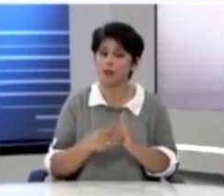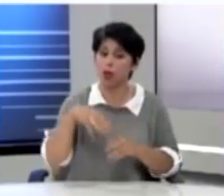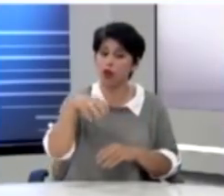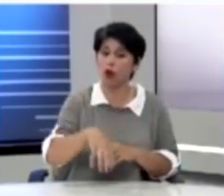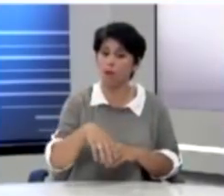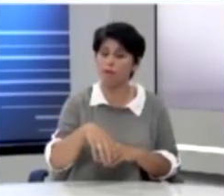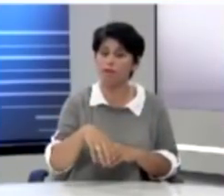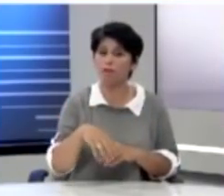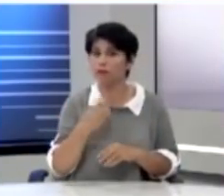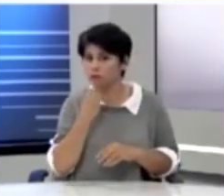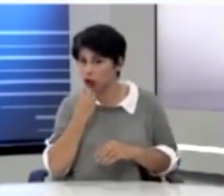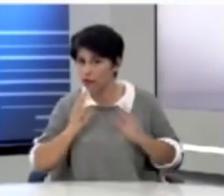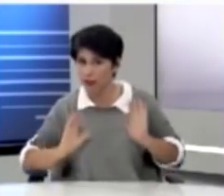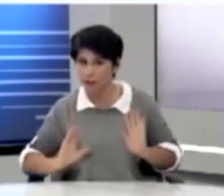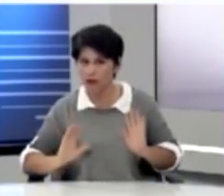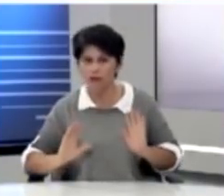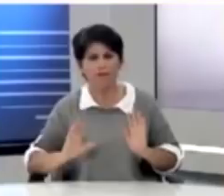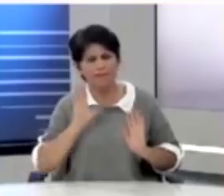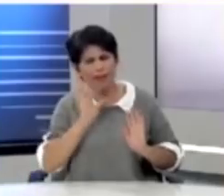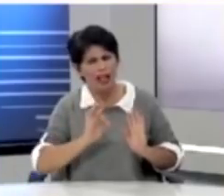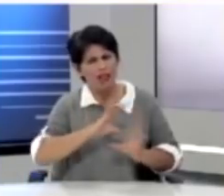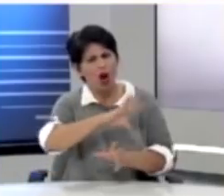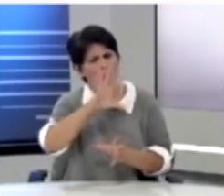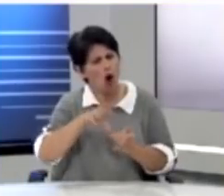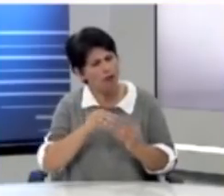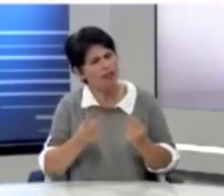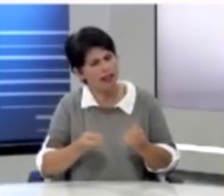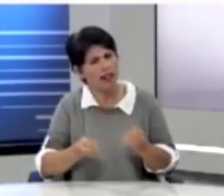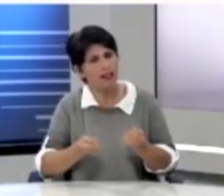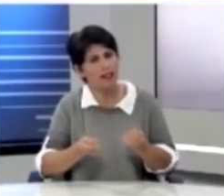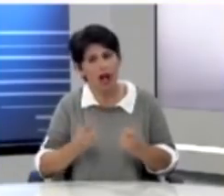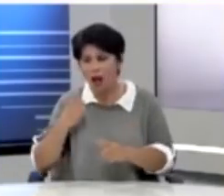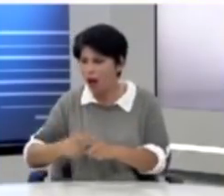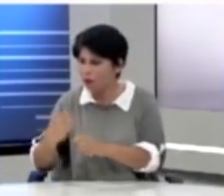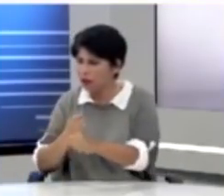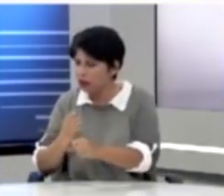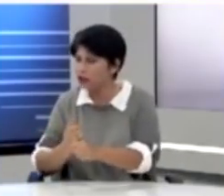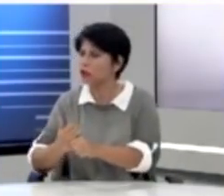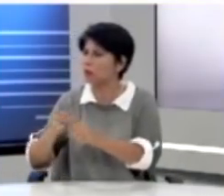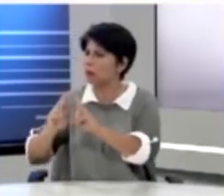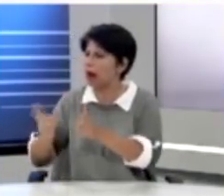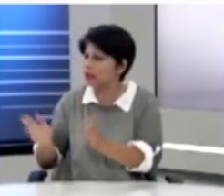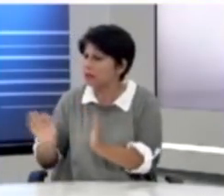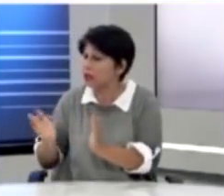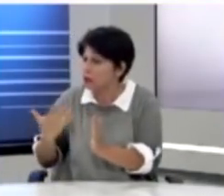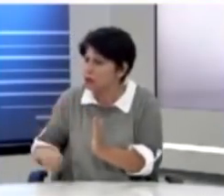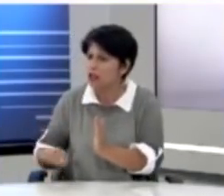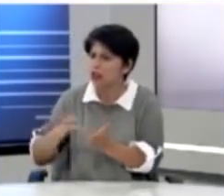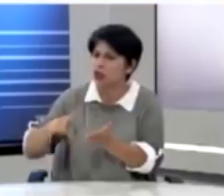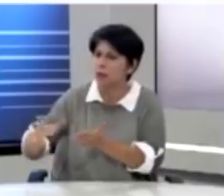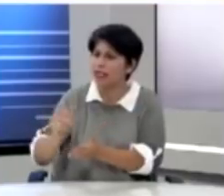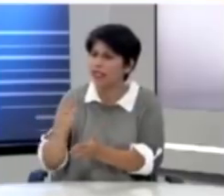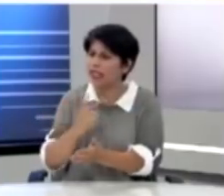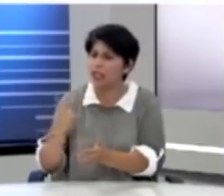Αλήθεια, τι θα κερδίσουν οι απλοί εργαζόμενοι, οι αυτοαπασχολούμενοι επαγγελματίες, οι τοπικές οικονομίες,